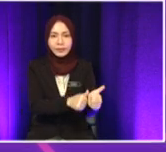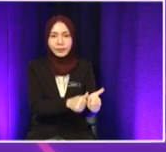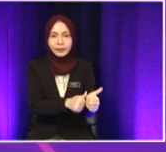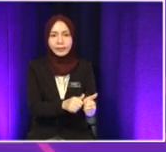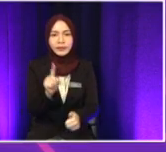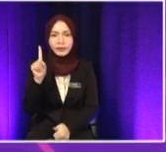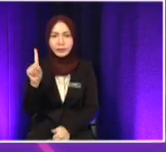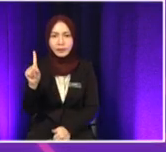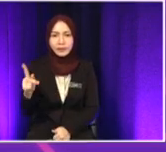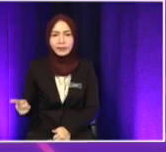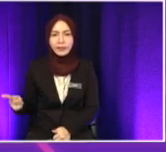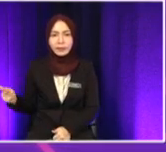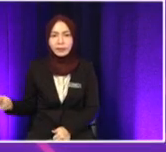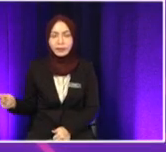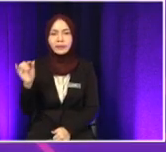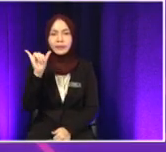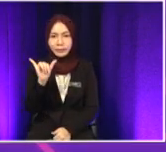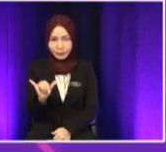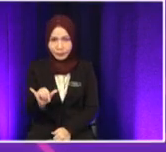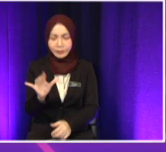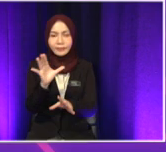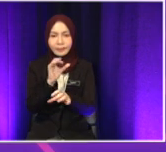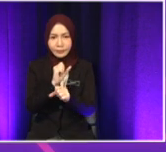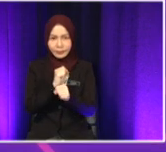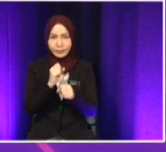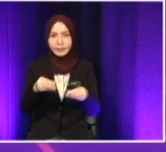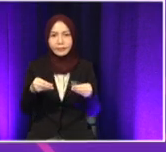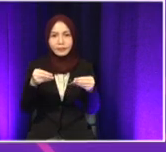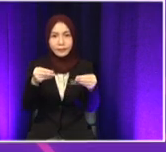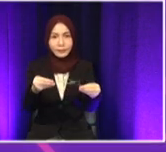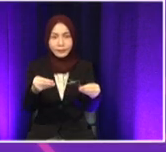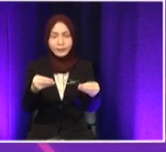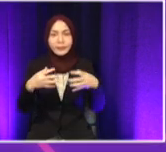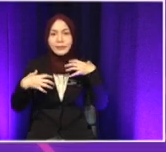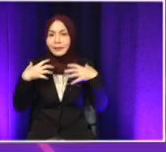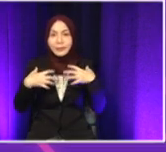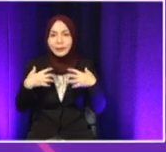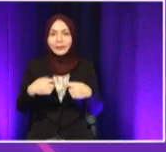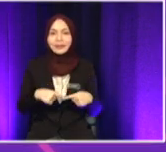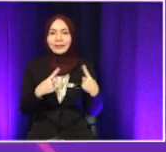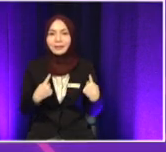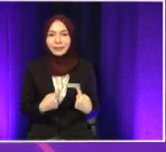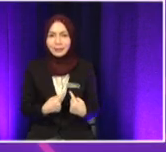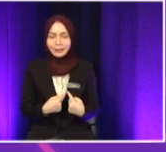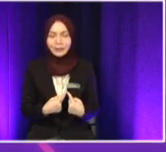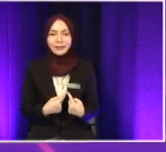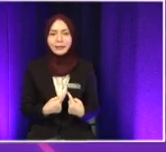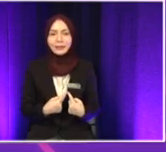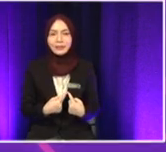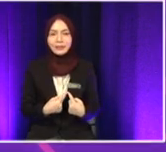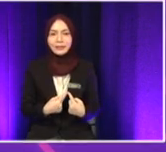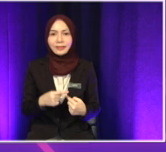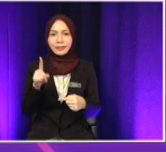perkara yang dapat menghibur kandang menggembirakan hati seseorang yang